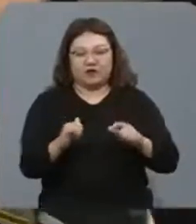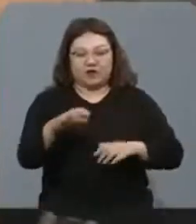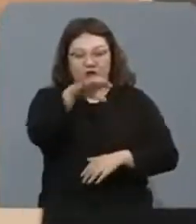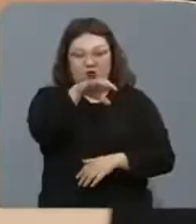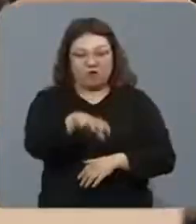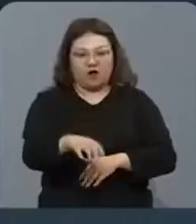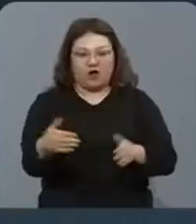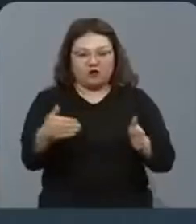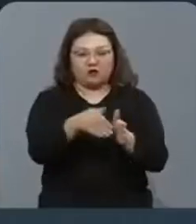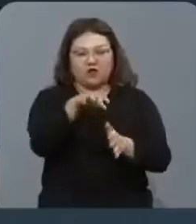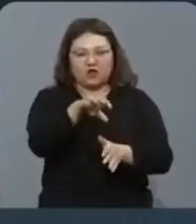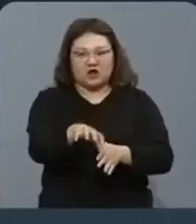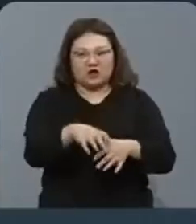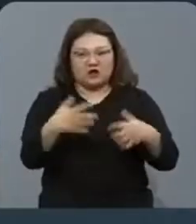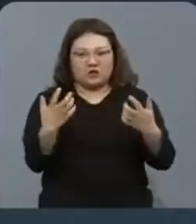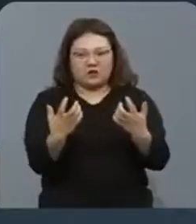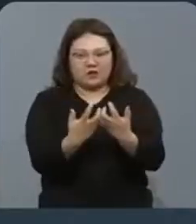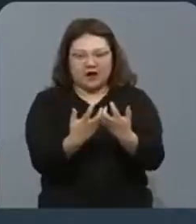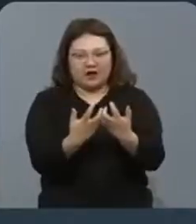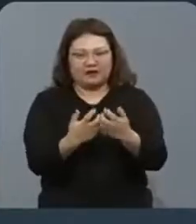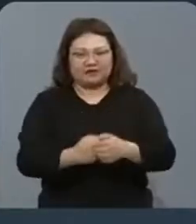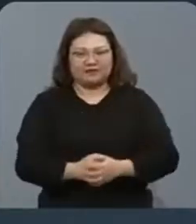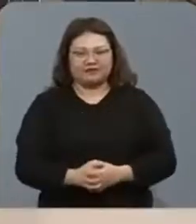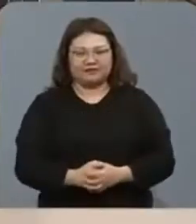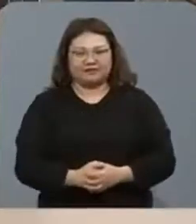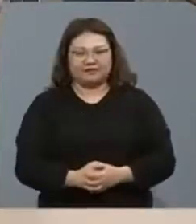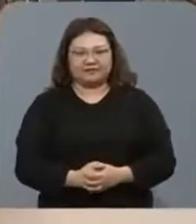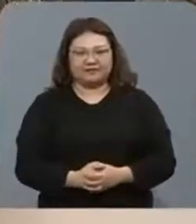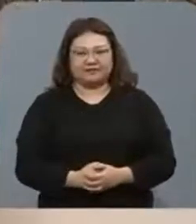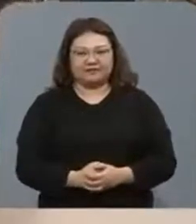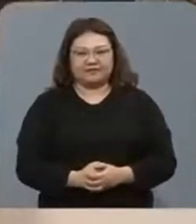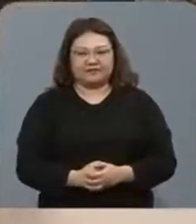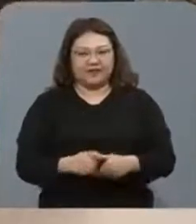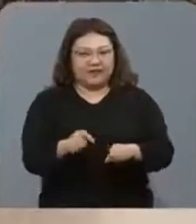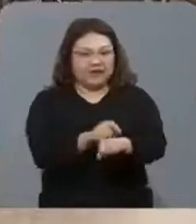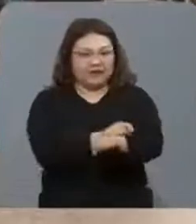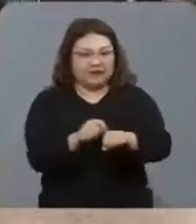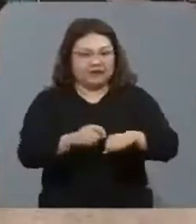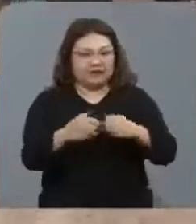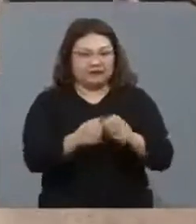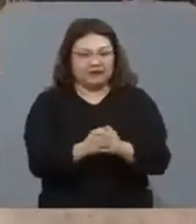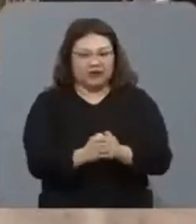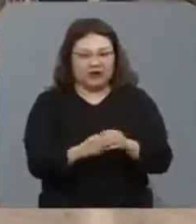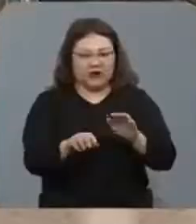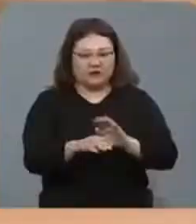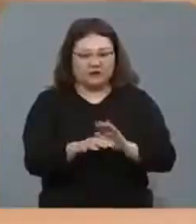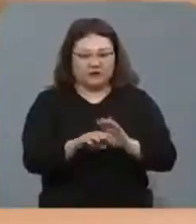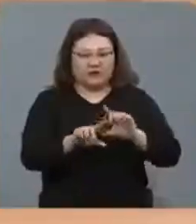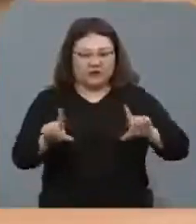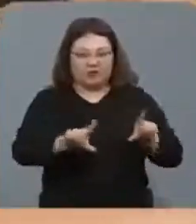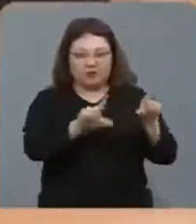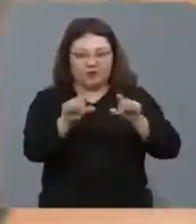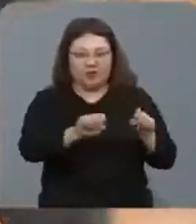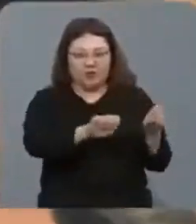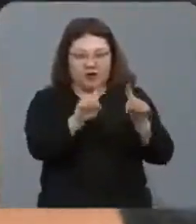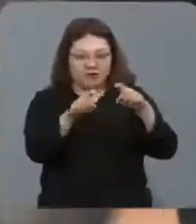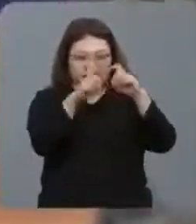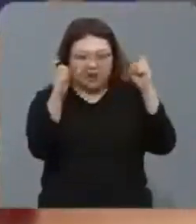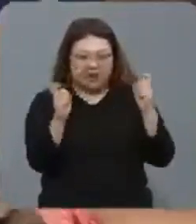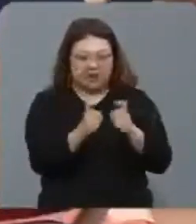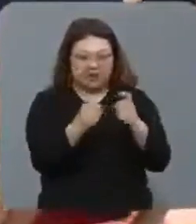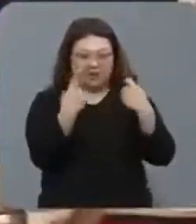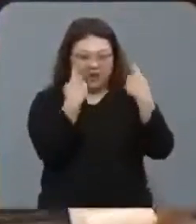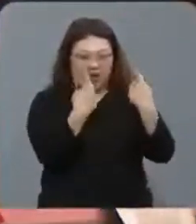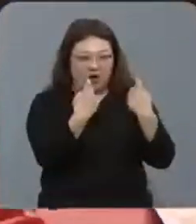제주국제공항 도착장도 발 디딜 틈 없이 북적입니다. 특히 단계적 일상 회복 전환과 함께 개별 여행객